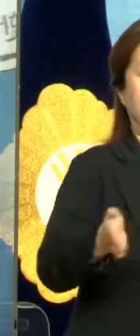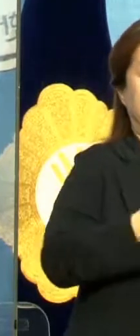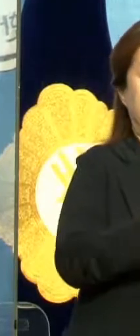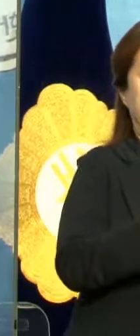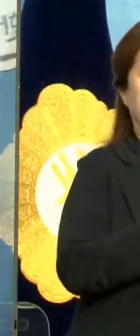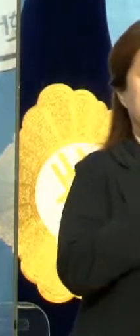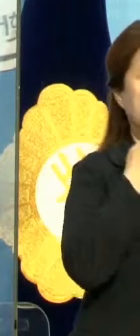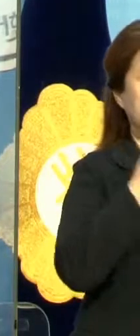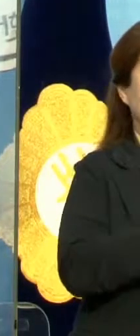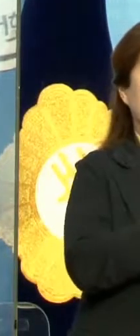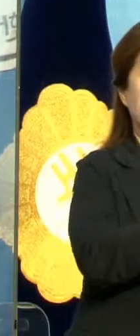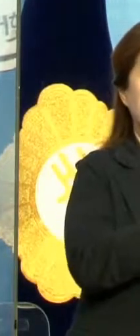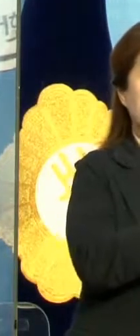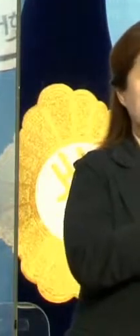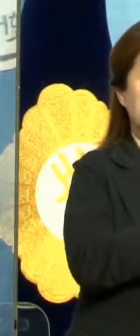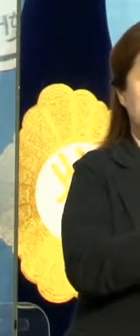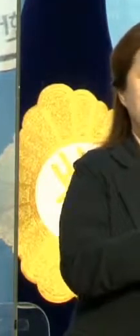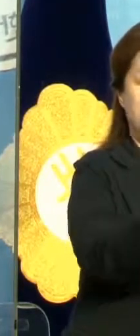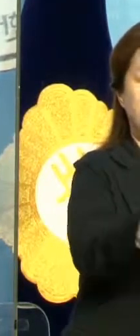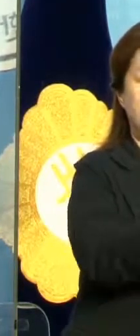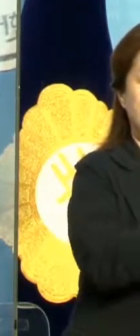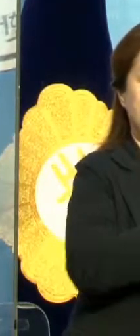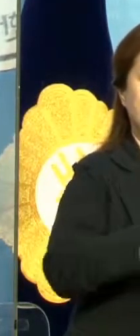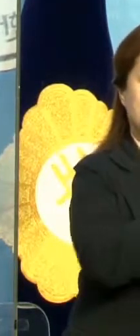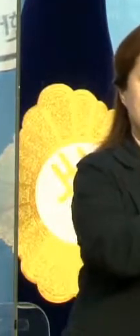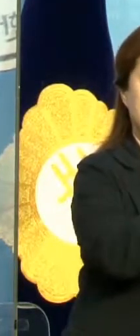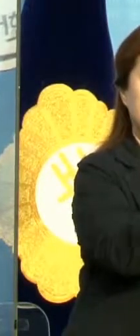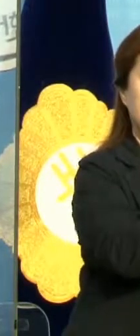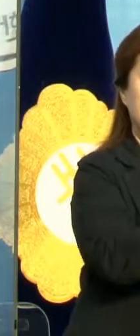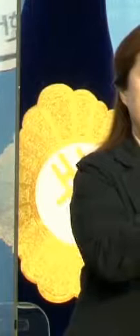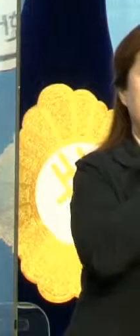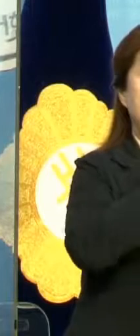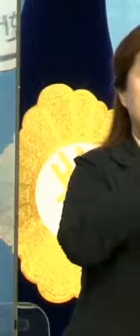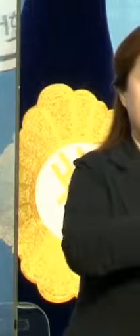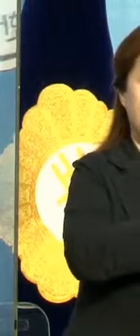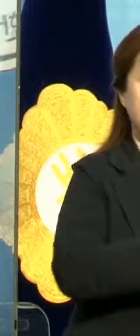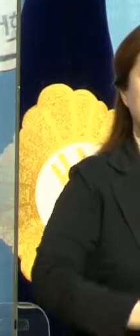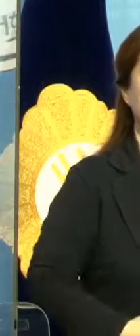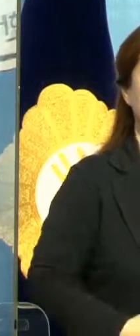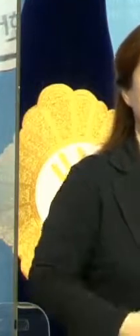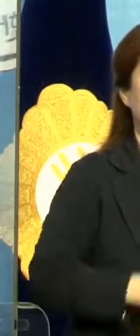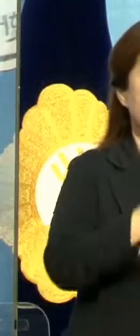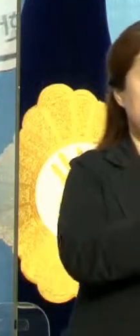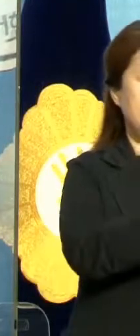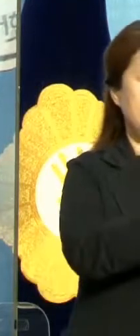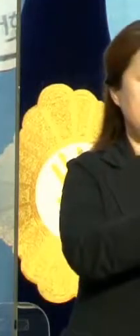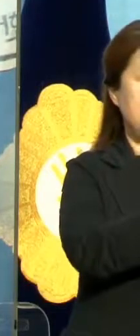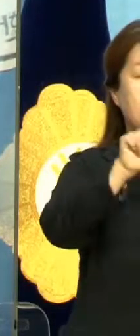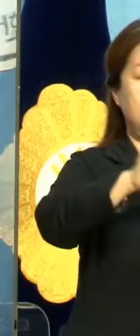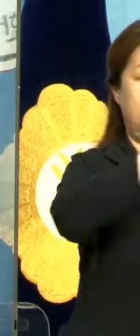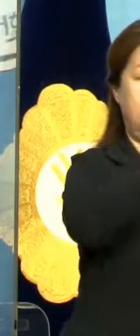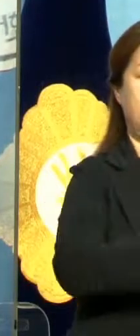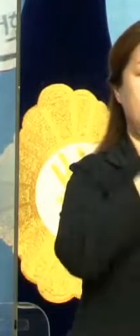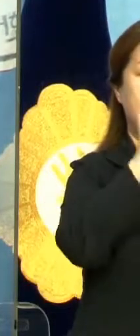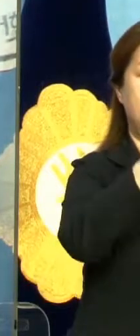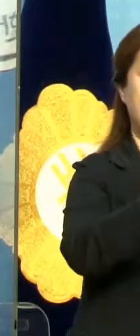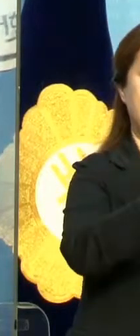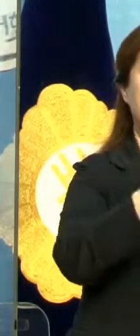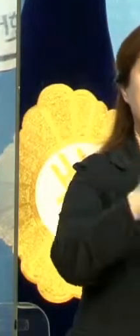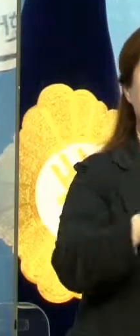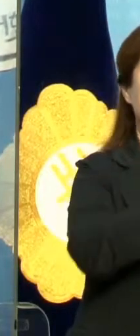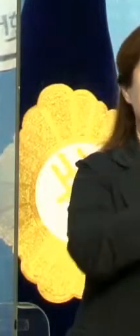강 기간에 거액의 공사를 수주해 딴 의혹 때문입니다 이미 드러난 정황을 만으로도 박덕흠